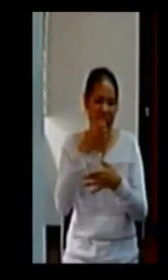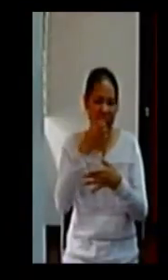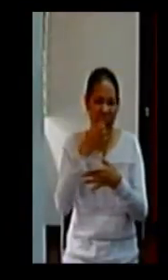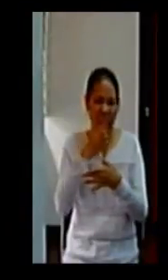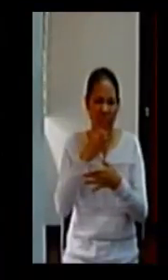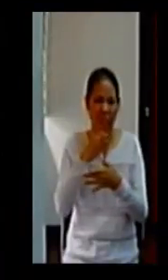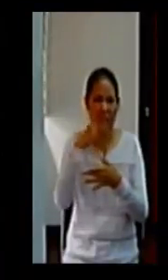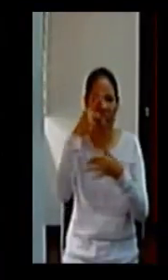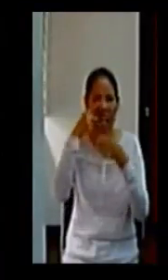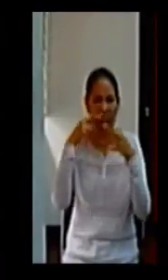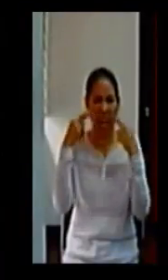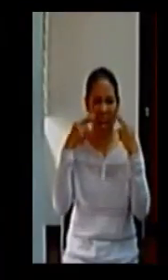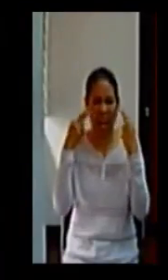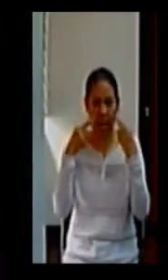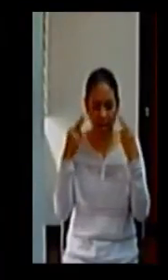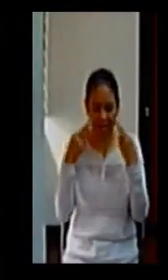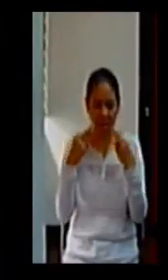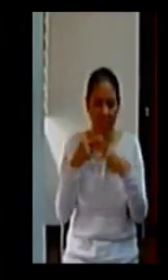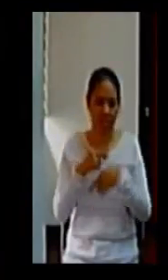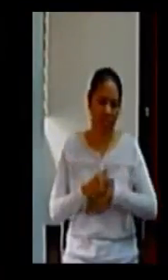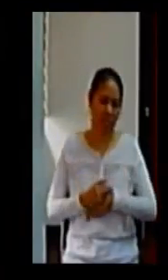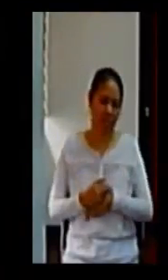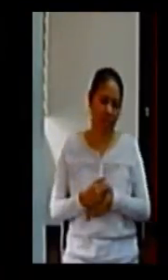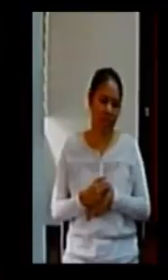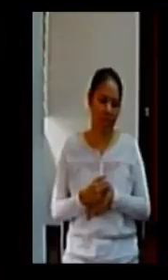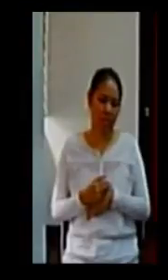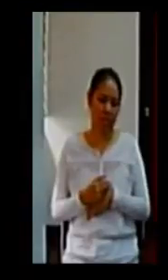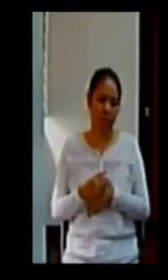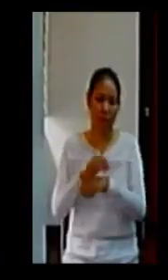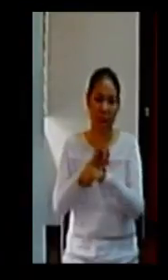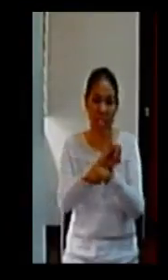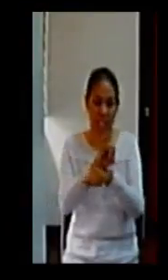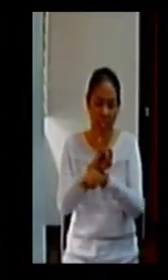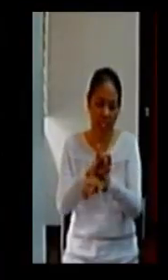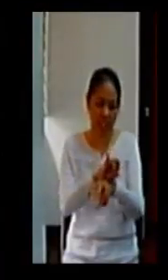siya masyadong na-practice dahil nga po sa